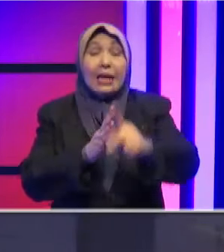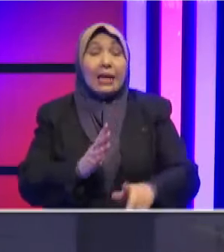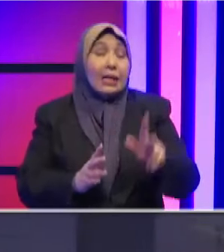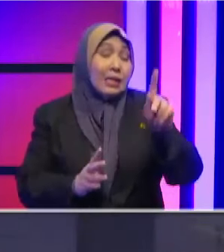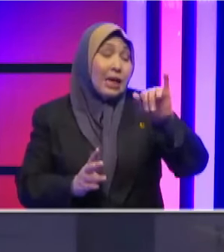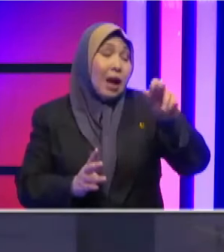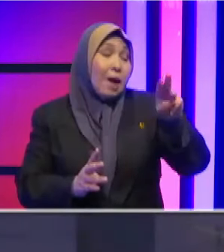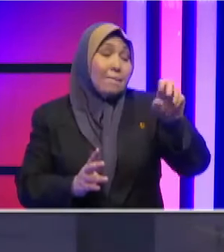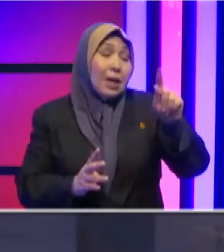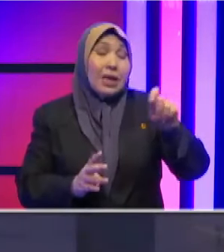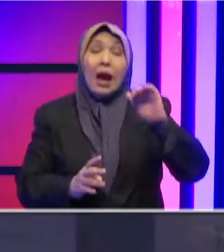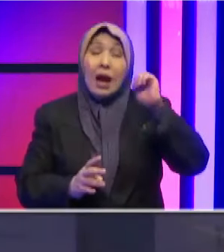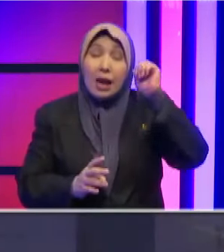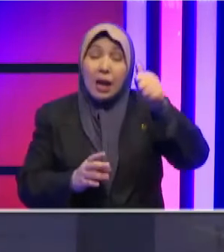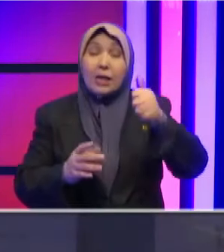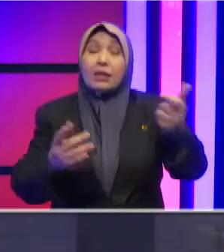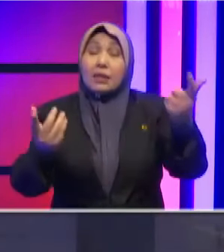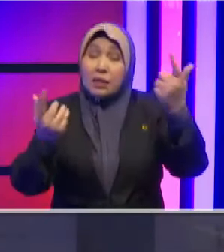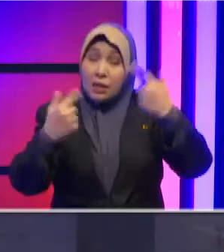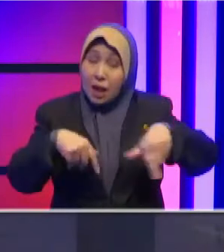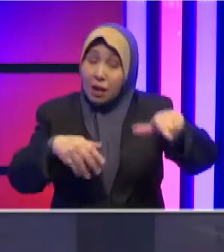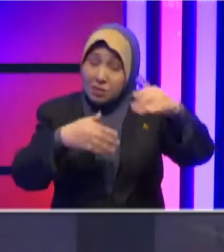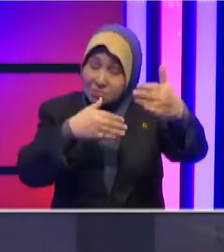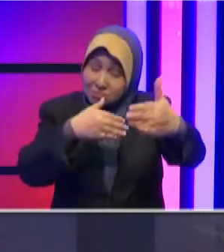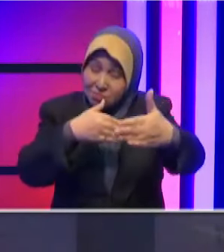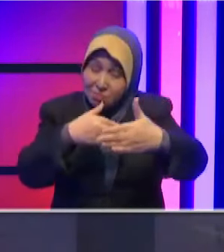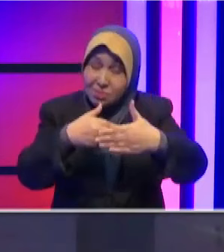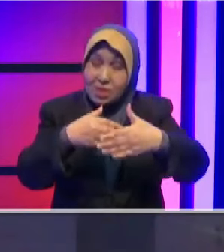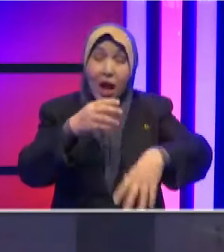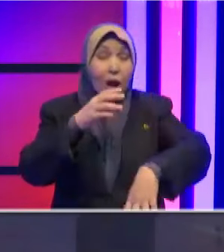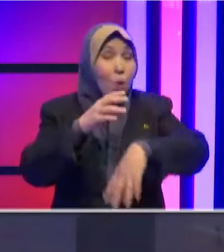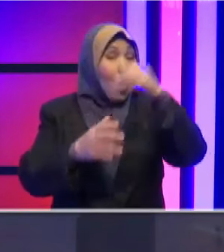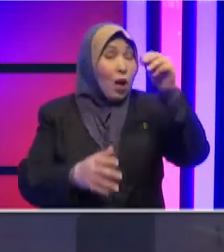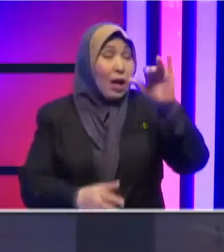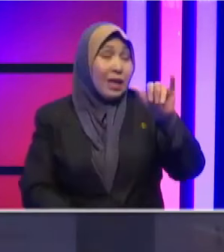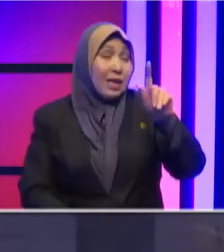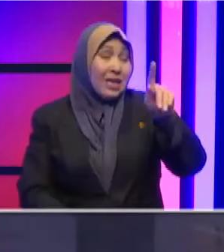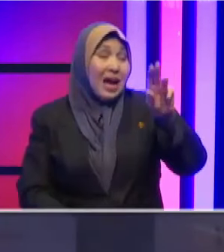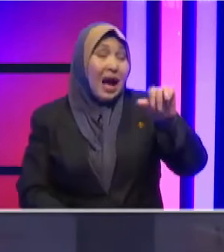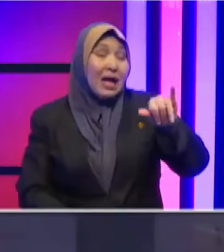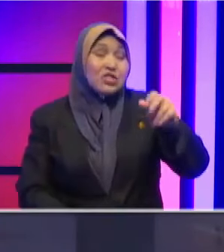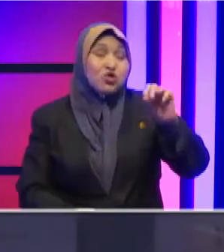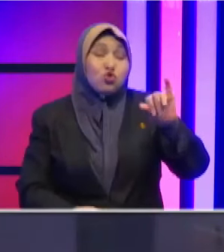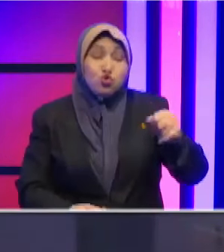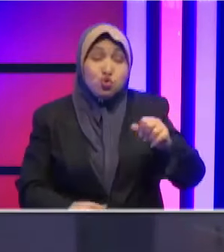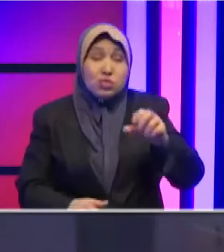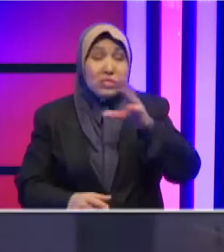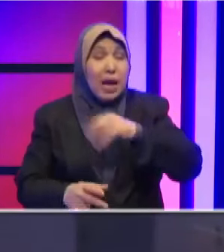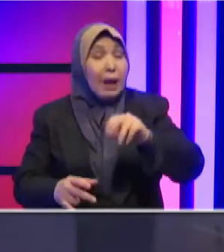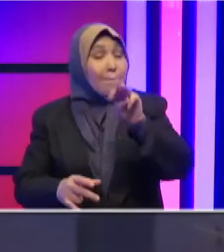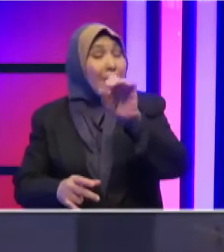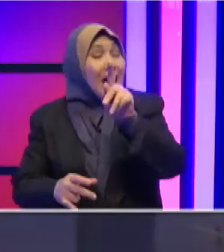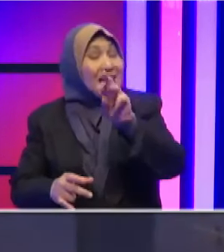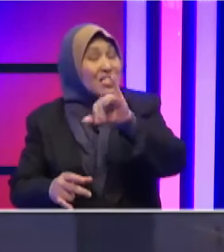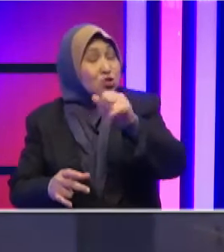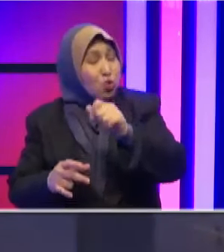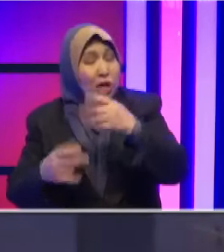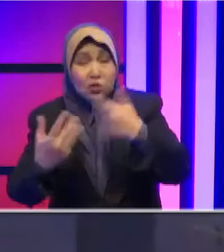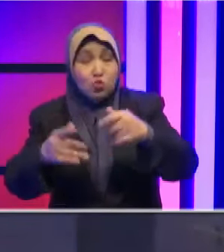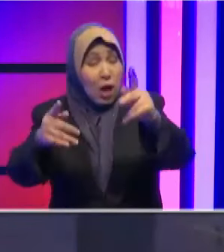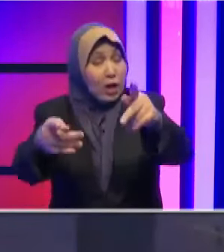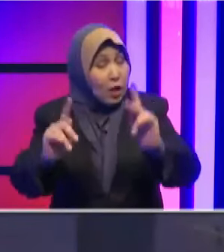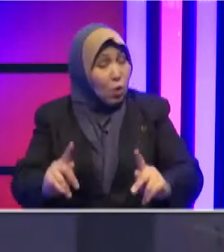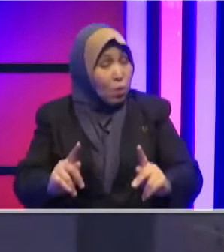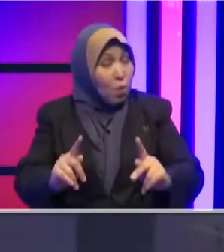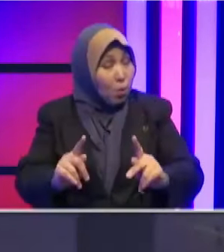Neng tipe Allah subhanahuwata'ala ada mengeluarkan ya'juj wa Ma'juj yang telah dikuburkan ataupun yang telah